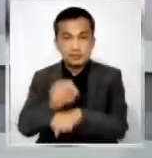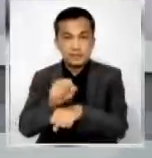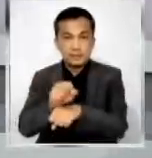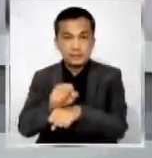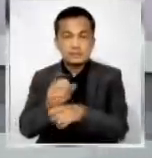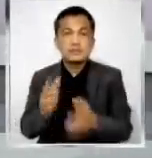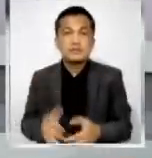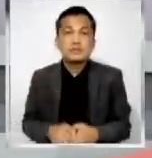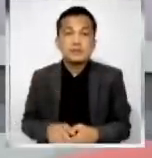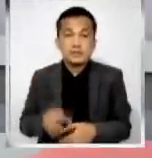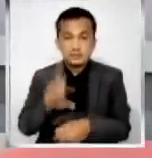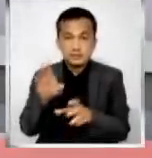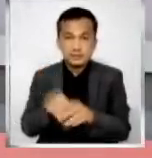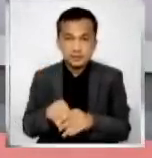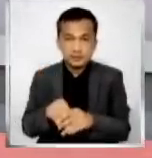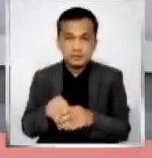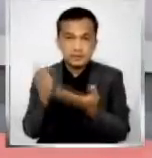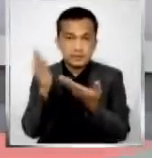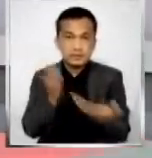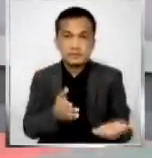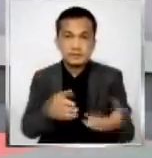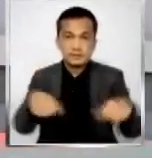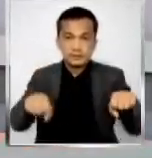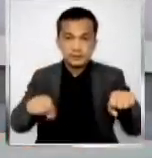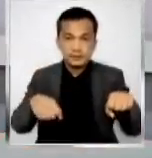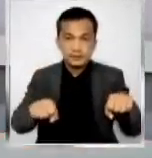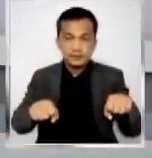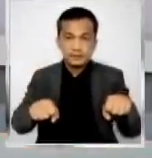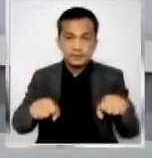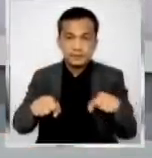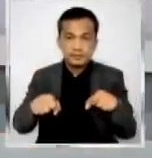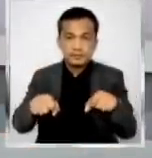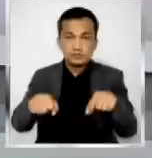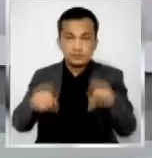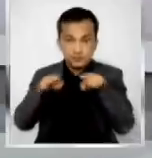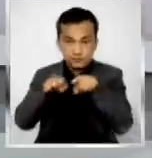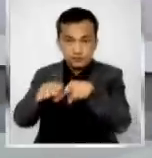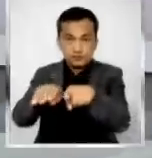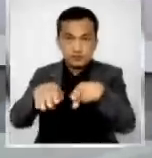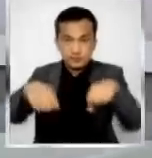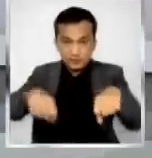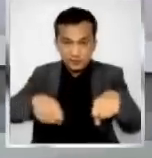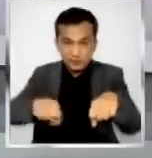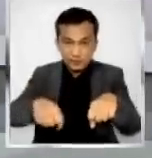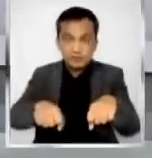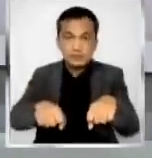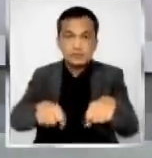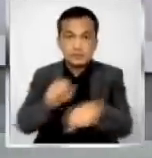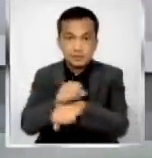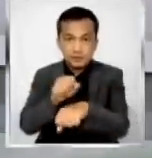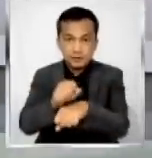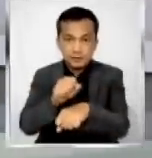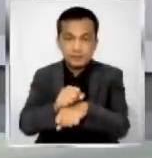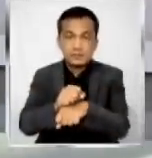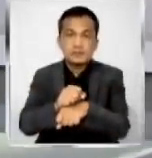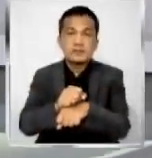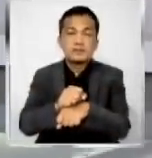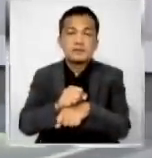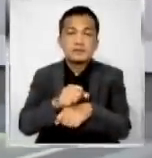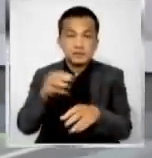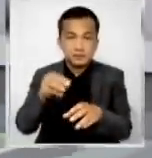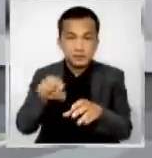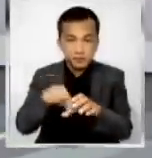ang mga delivery rider, tricycle driver at pati na mga nagtatrabaho sa mga supermarket at palengke.